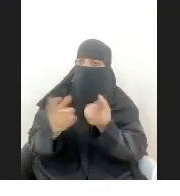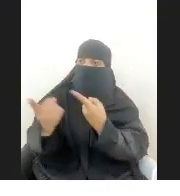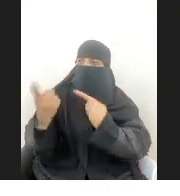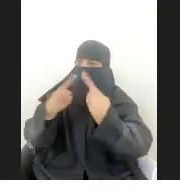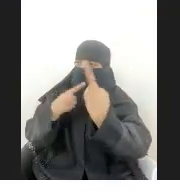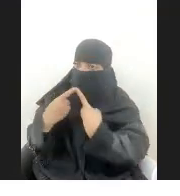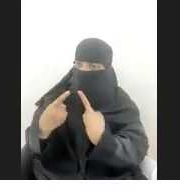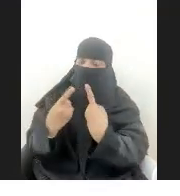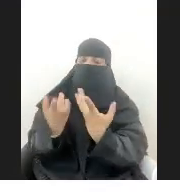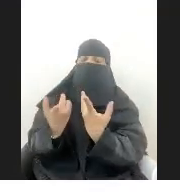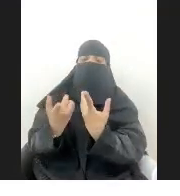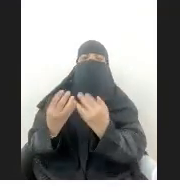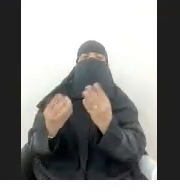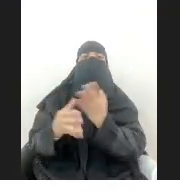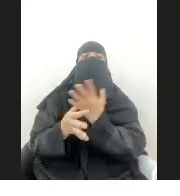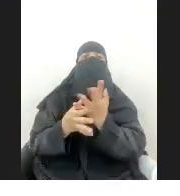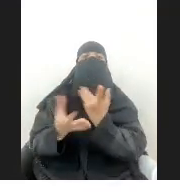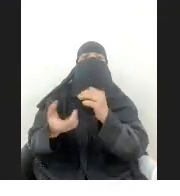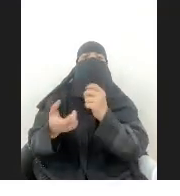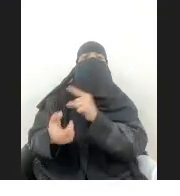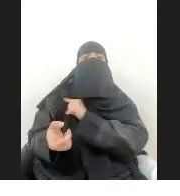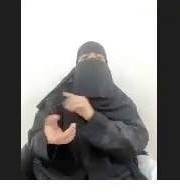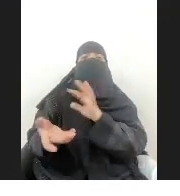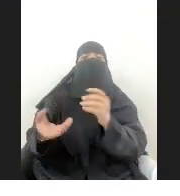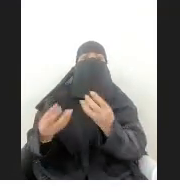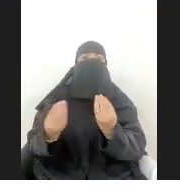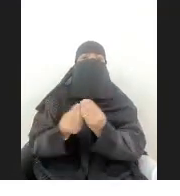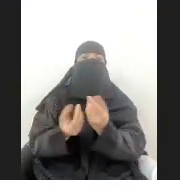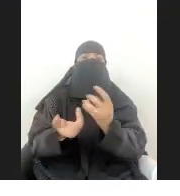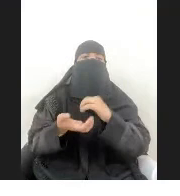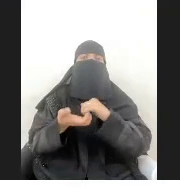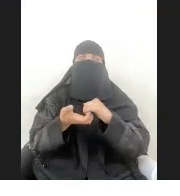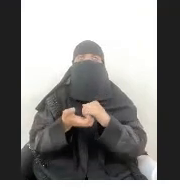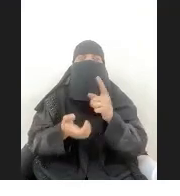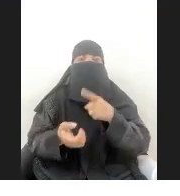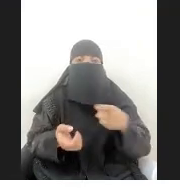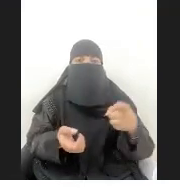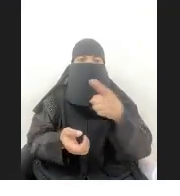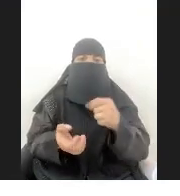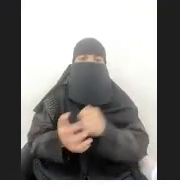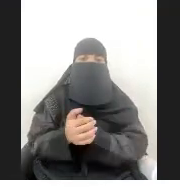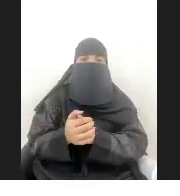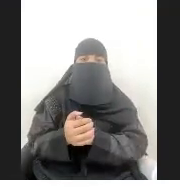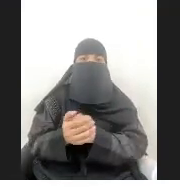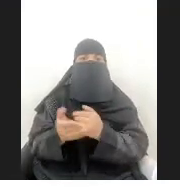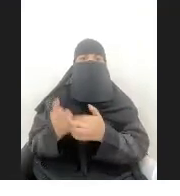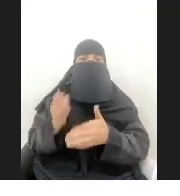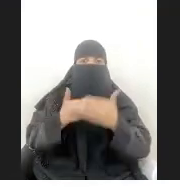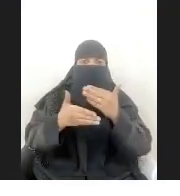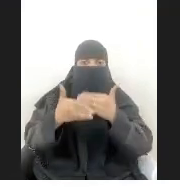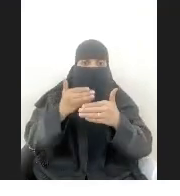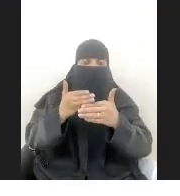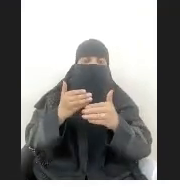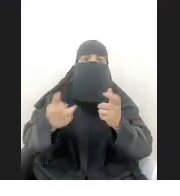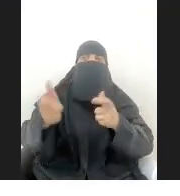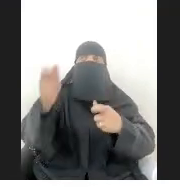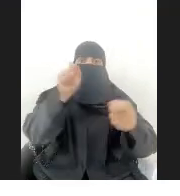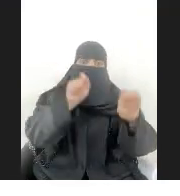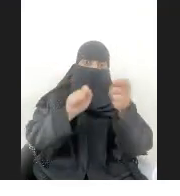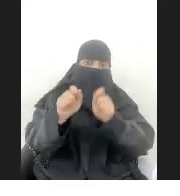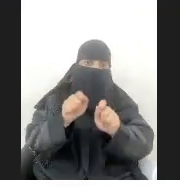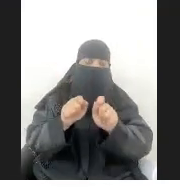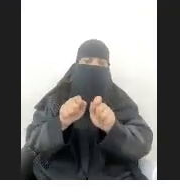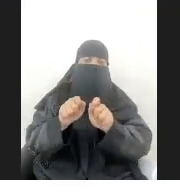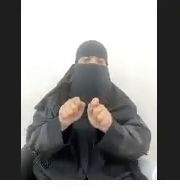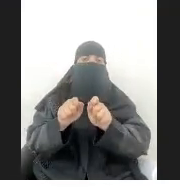بين الطلاب. إذا صممنا تعلم مدمج مبني على الباسيف ليرنينج إنه هو الطالب فقط